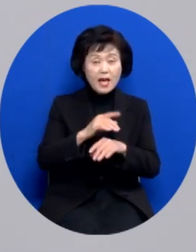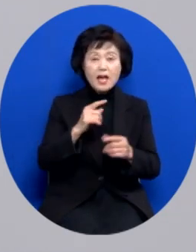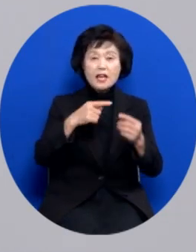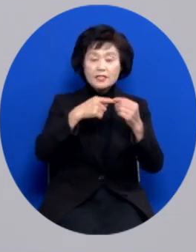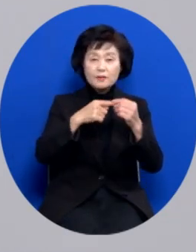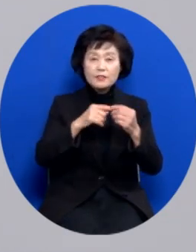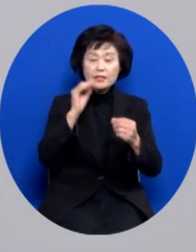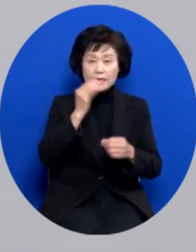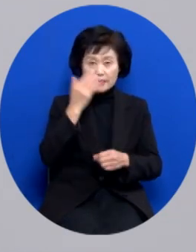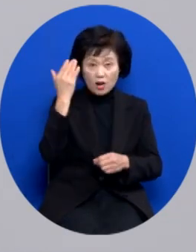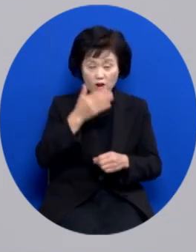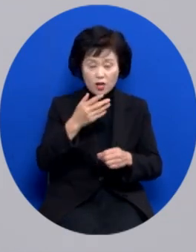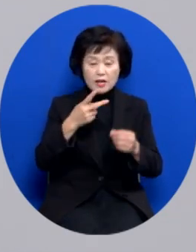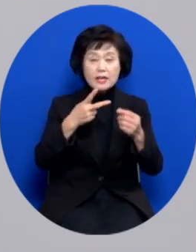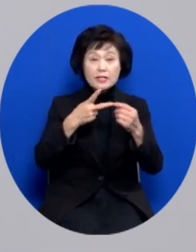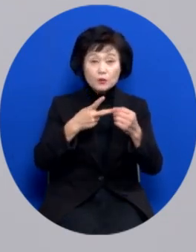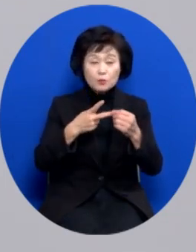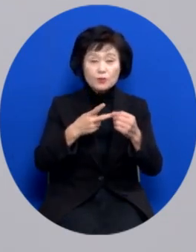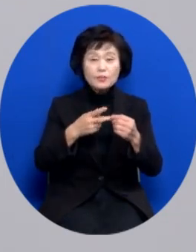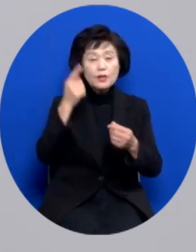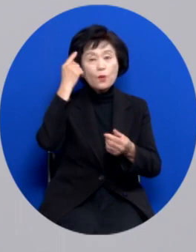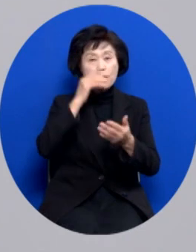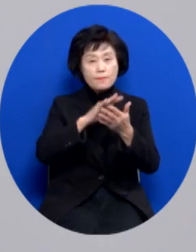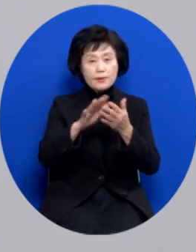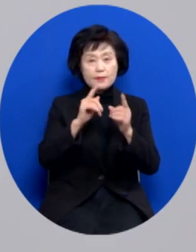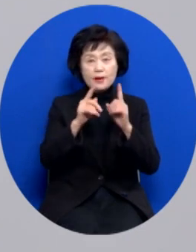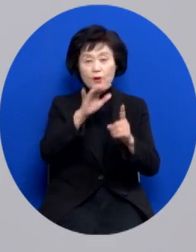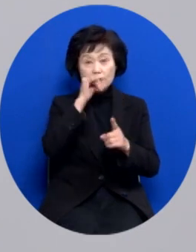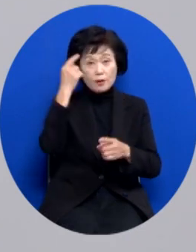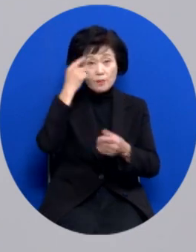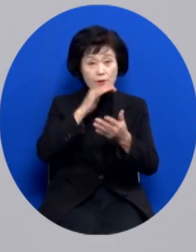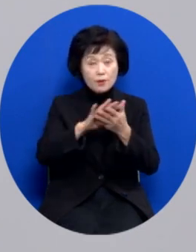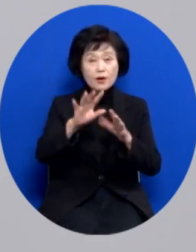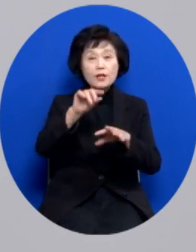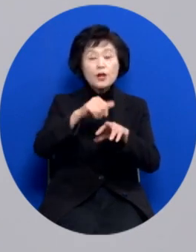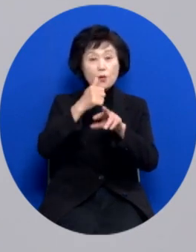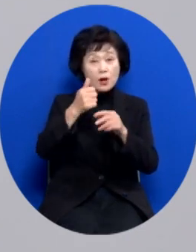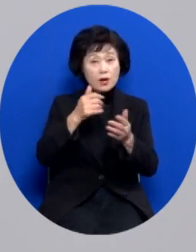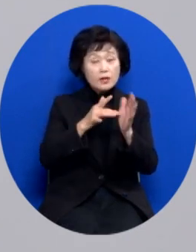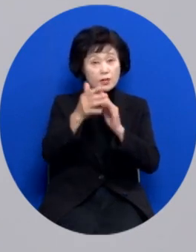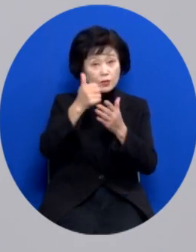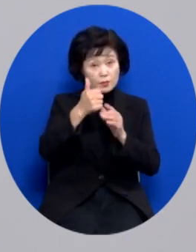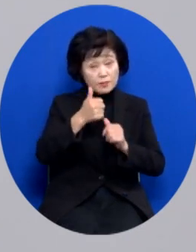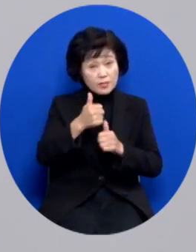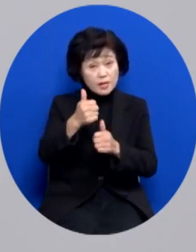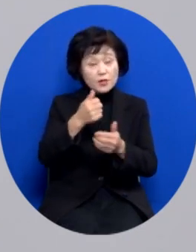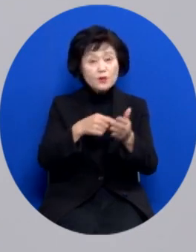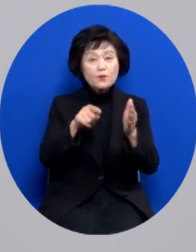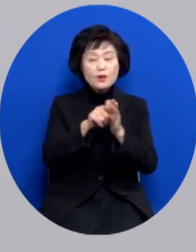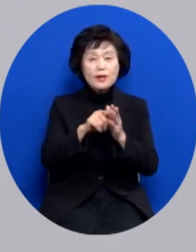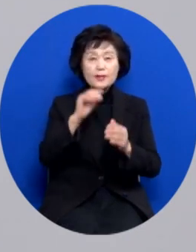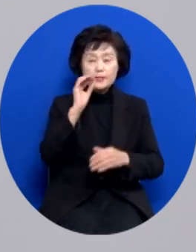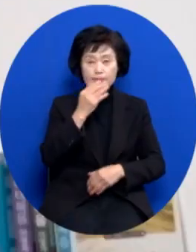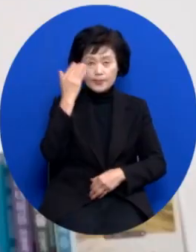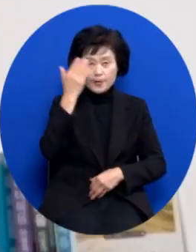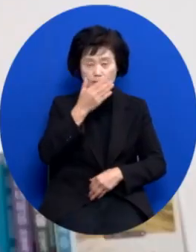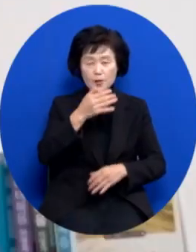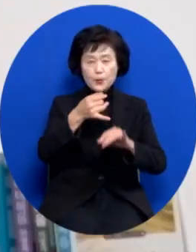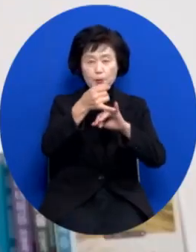다음에 화평하고라고 말씀했습니다. 평화의 왕 예수님을 따르기 위해서는 성결이